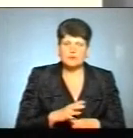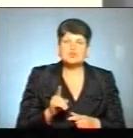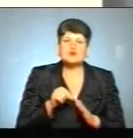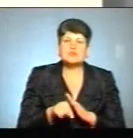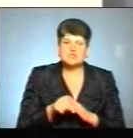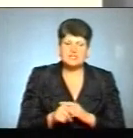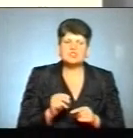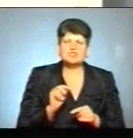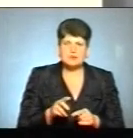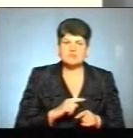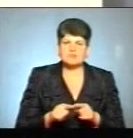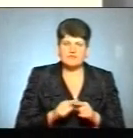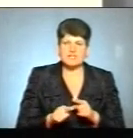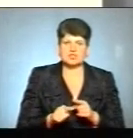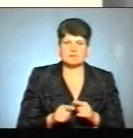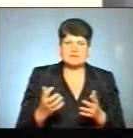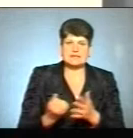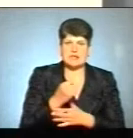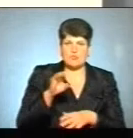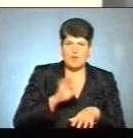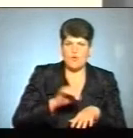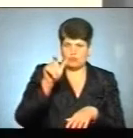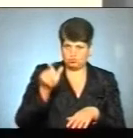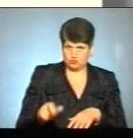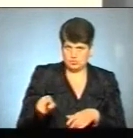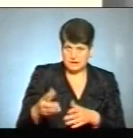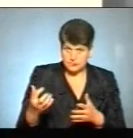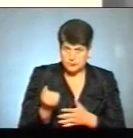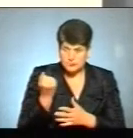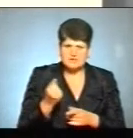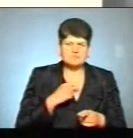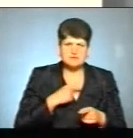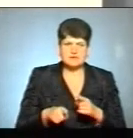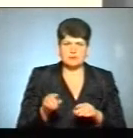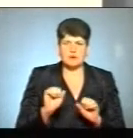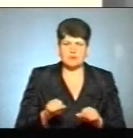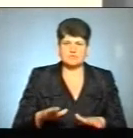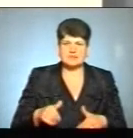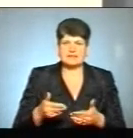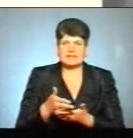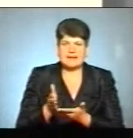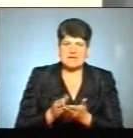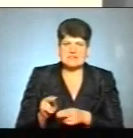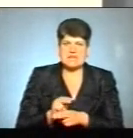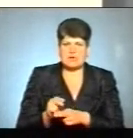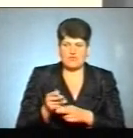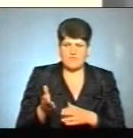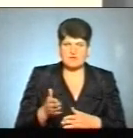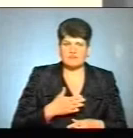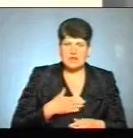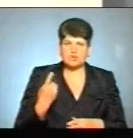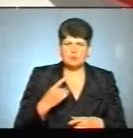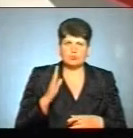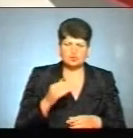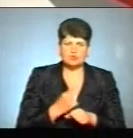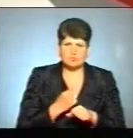Ми чим швидше ми ідентифікуємо людину хвору, для чого ця лабораторія робиться, тим швидше ми можемо надати їй якісне лікування. Тобто в нашій області будуть